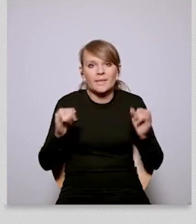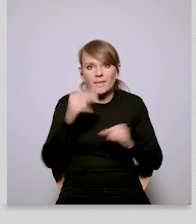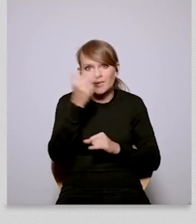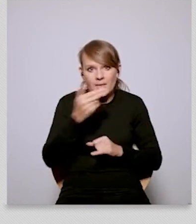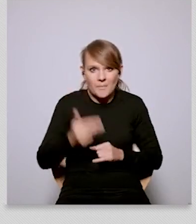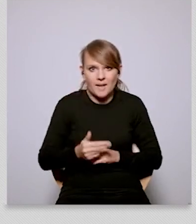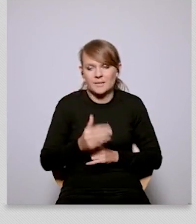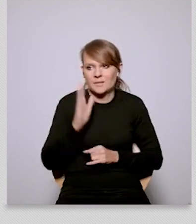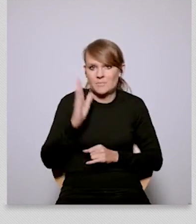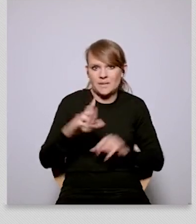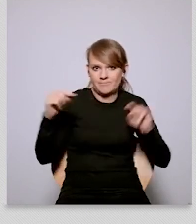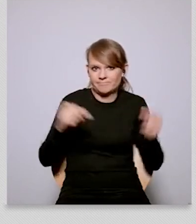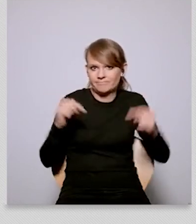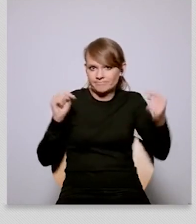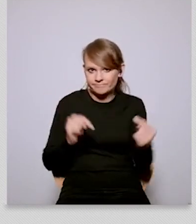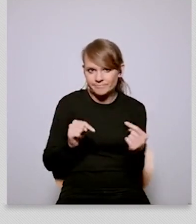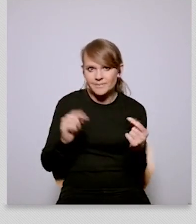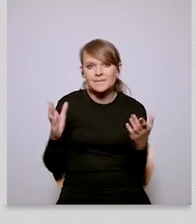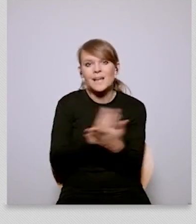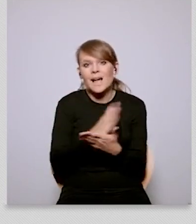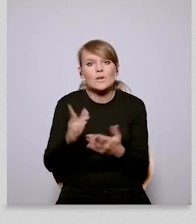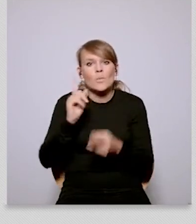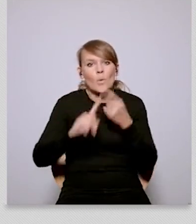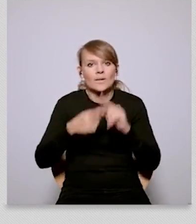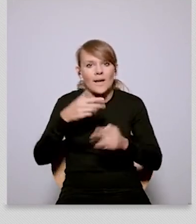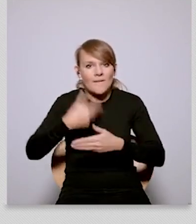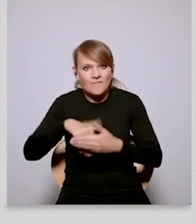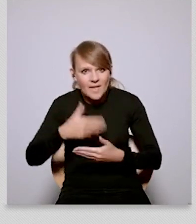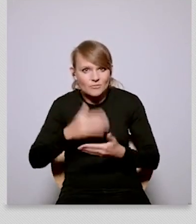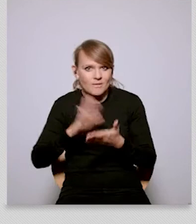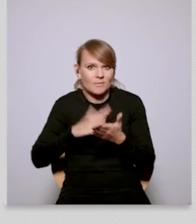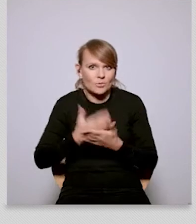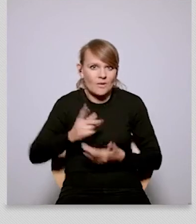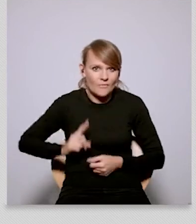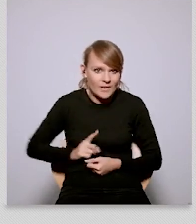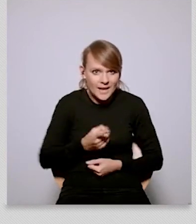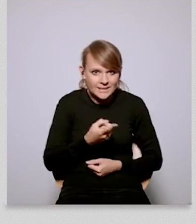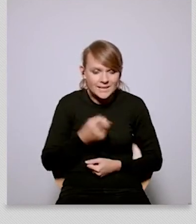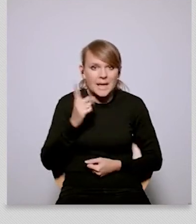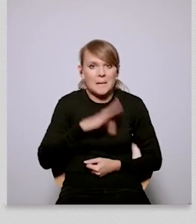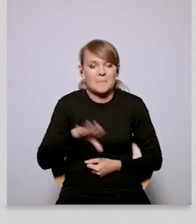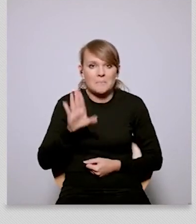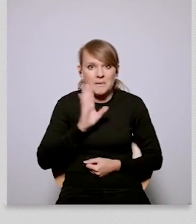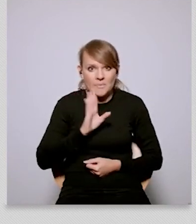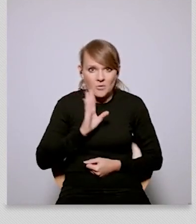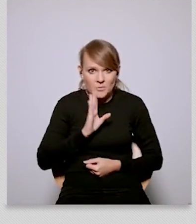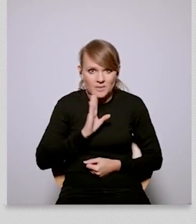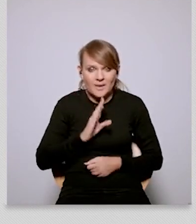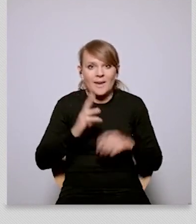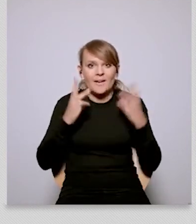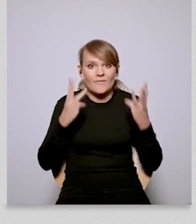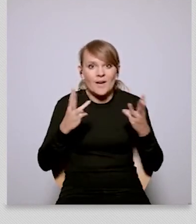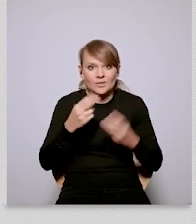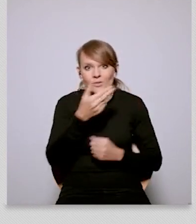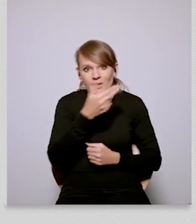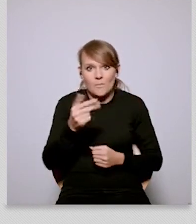kontrowersyjne w zależności od tego co się dzieje w polityce wewnętrznej na przykład we Francji prawdopodobnie ważnym tematem politycznym